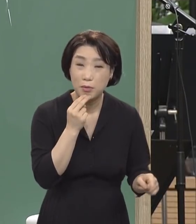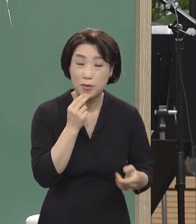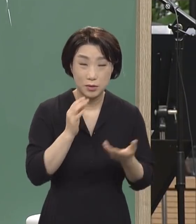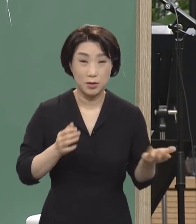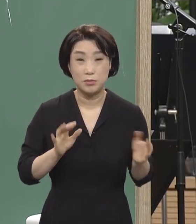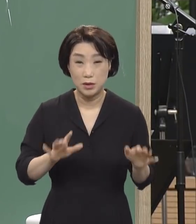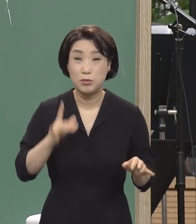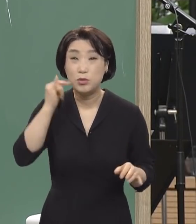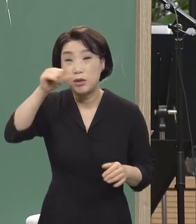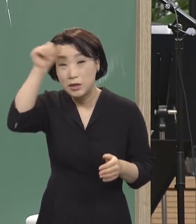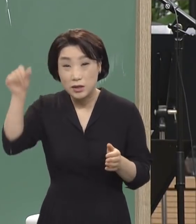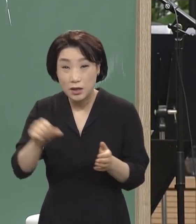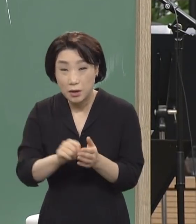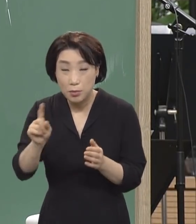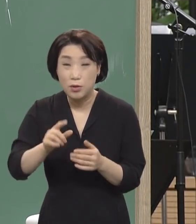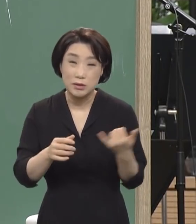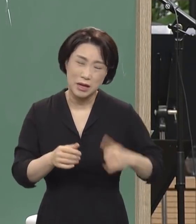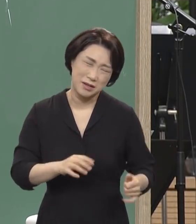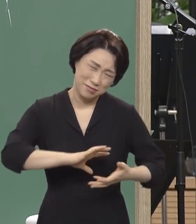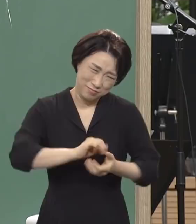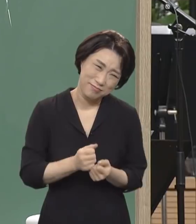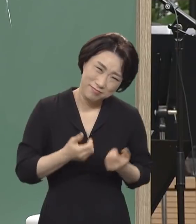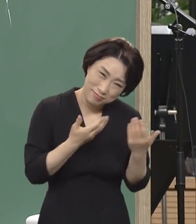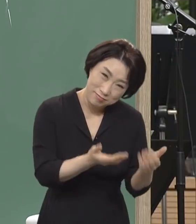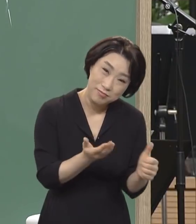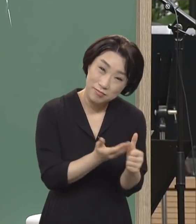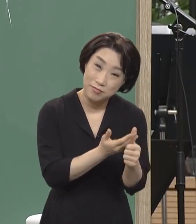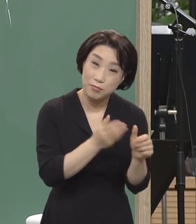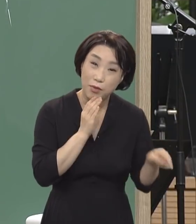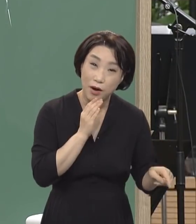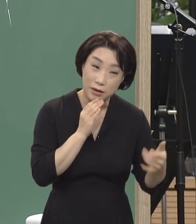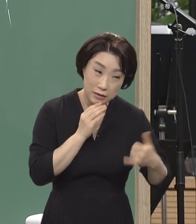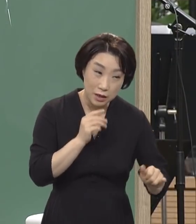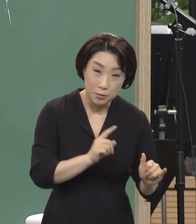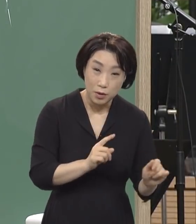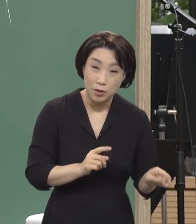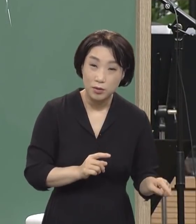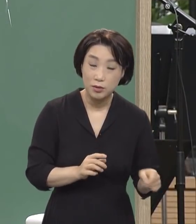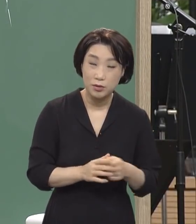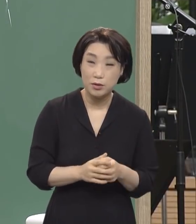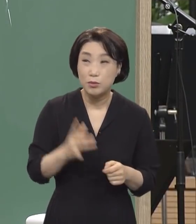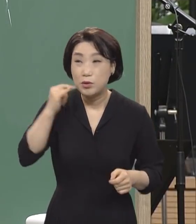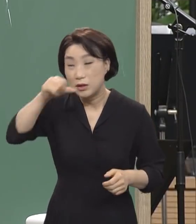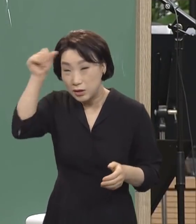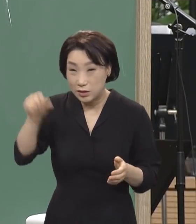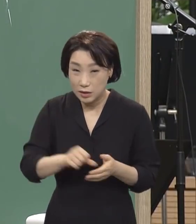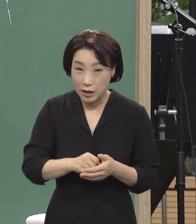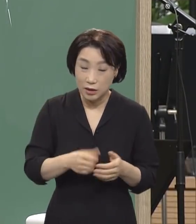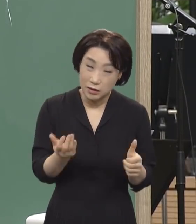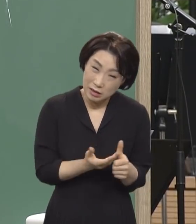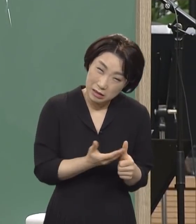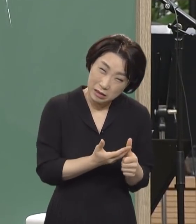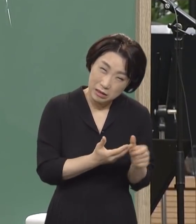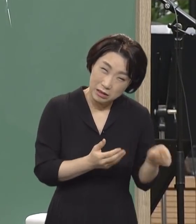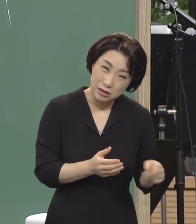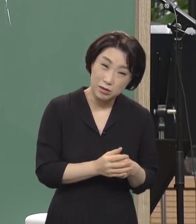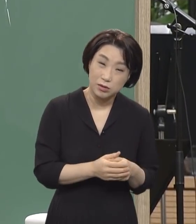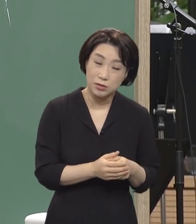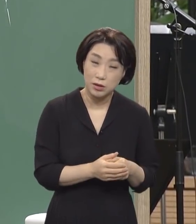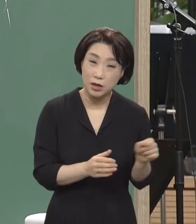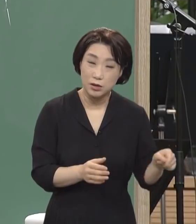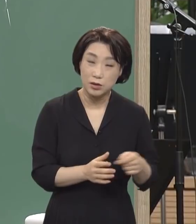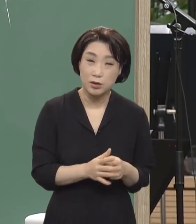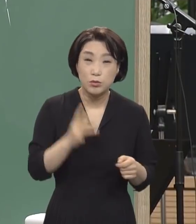자식에게 쏟아부는 인생이예요. 그런데 그 자식이 자기 인생을 쏟아부어가면 또 그토록 훌륭하게 키우려고